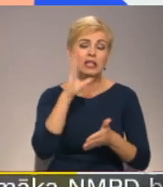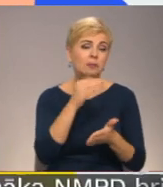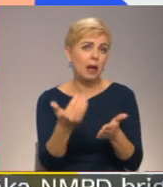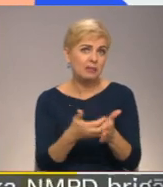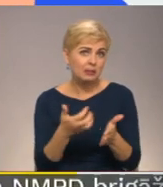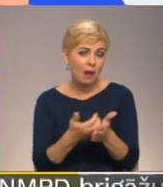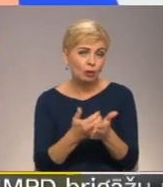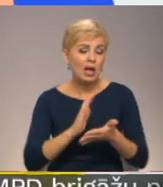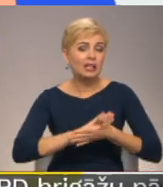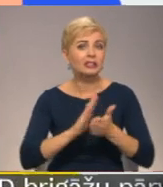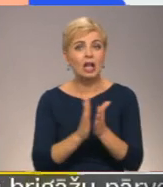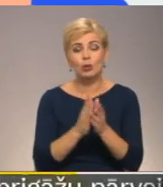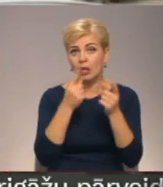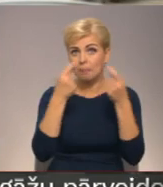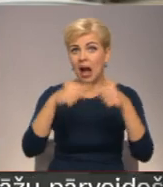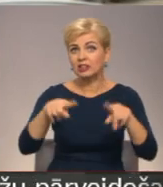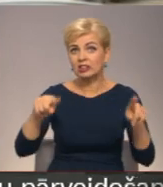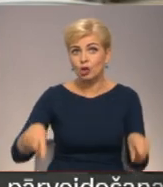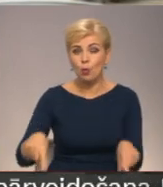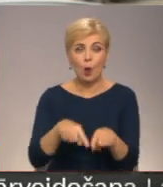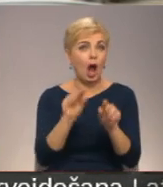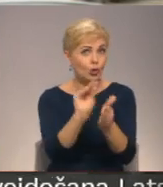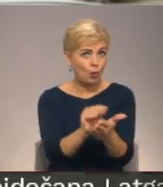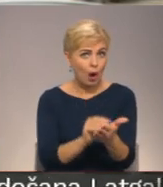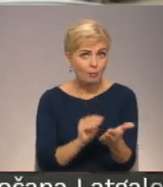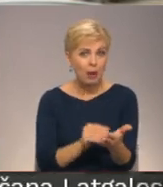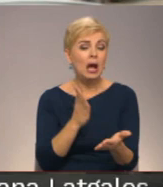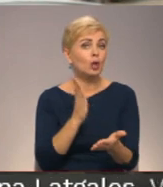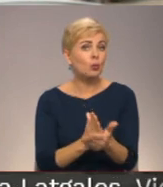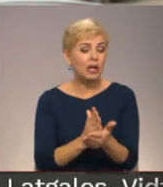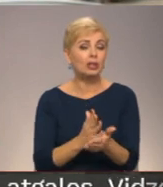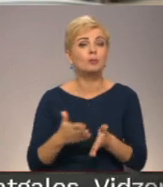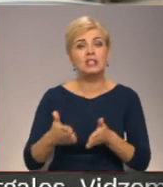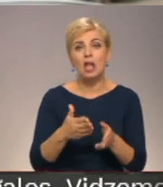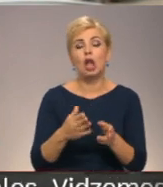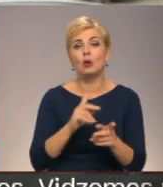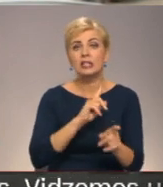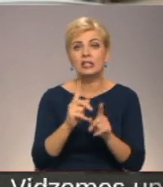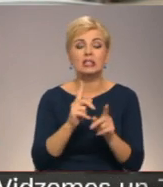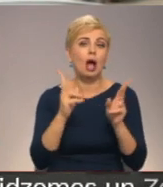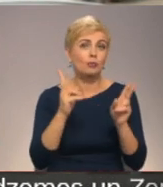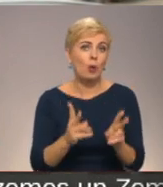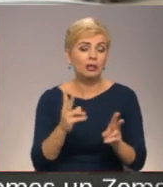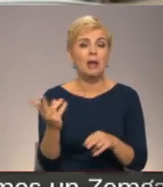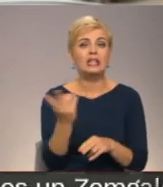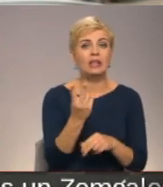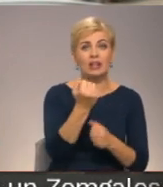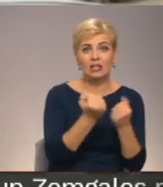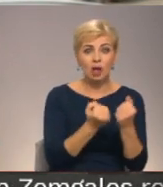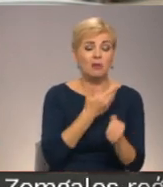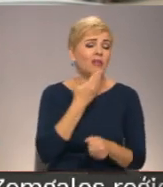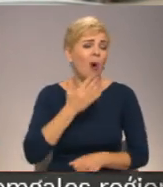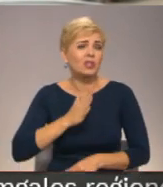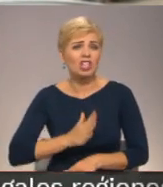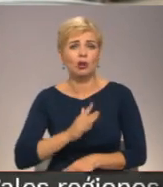izmantot saskaņoto paziņojumu. Ja gadījumā ir noticis ceļu satiksmes negadījums starp diviem transporta līdzekļiem, nav